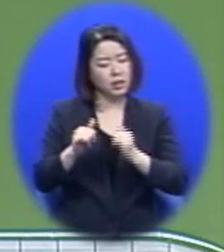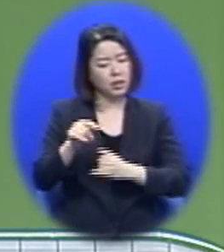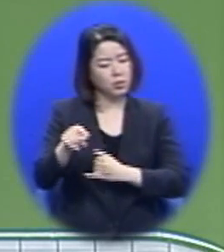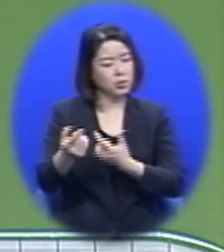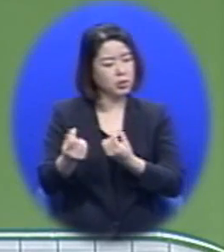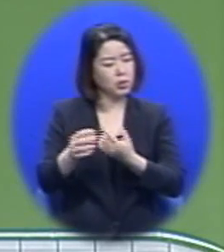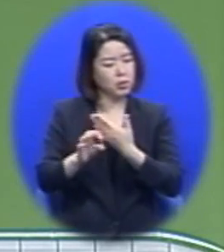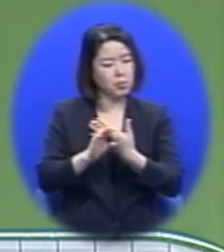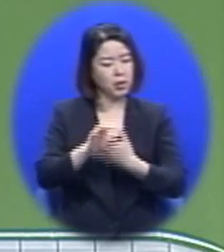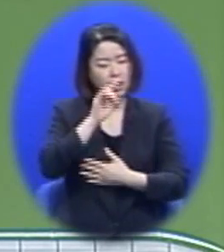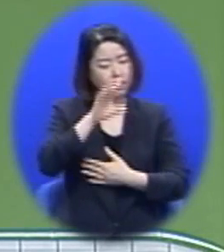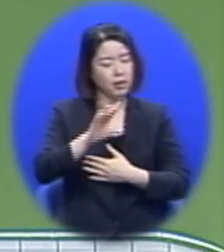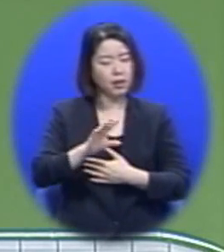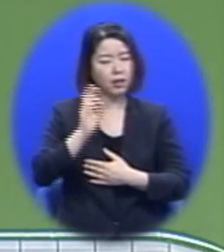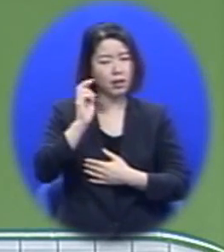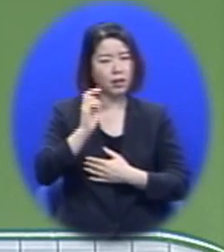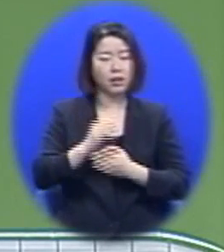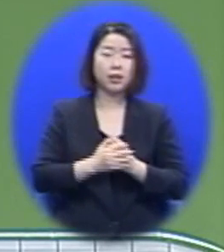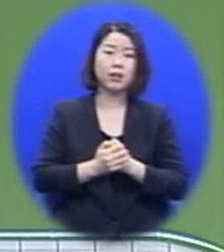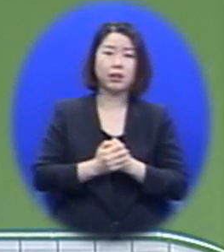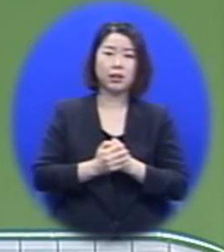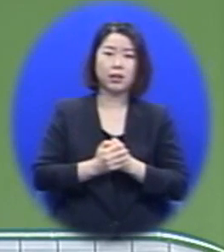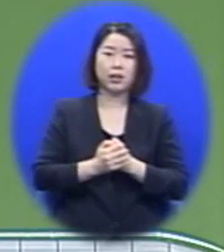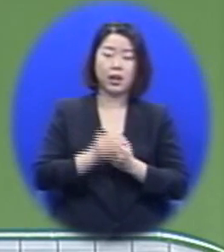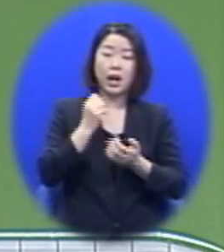안 되는데,